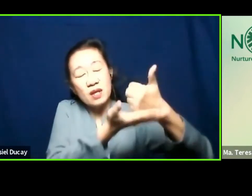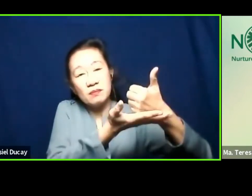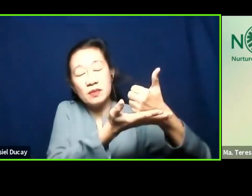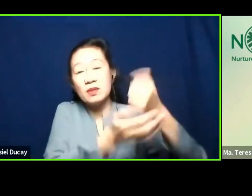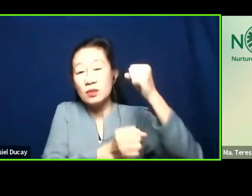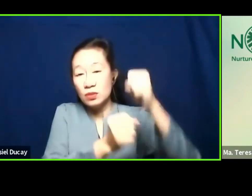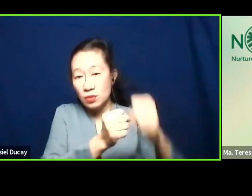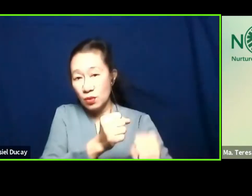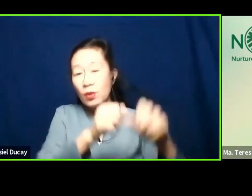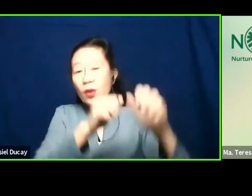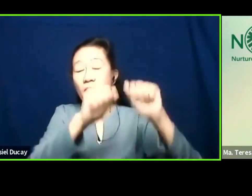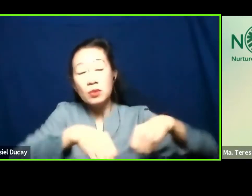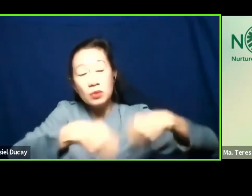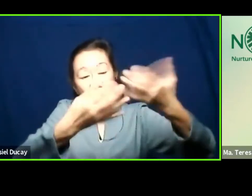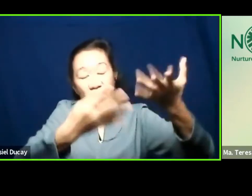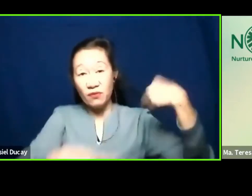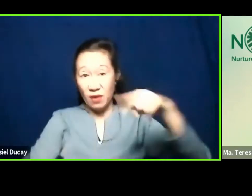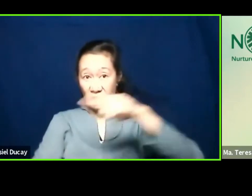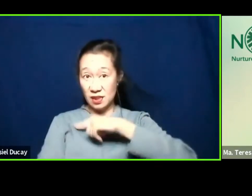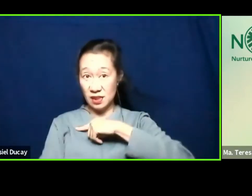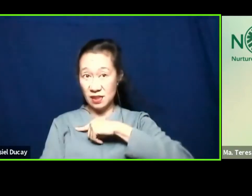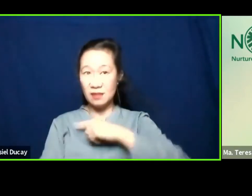upang makapagbigay sa atin